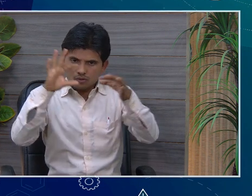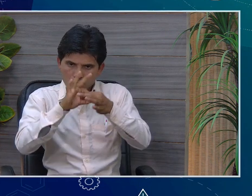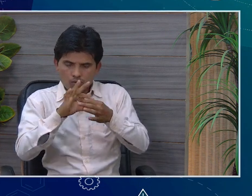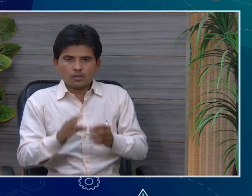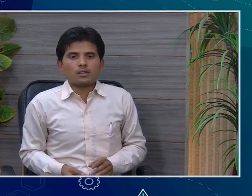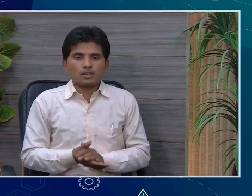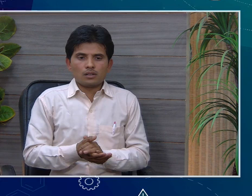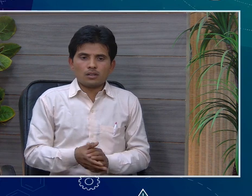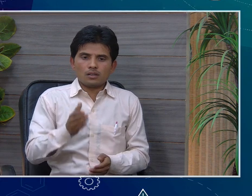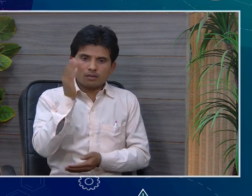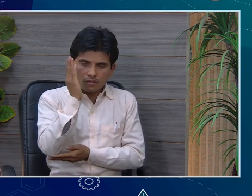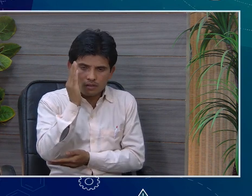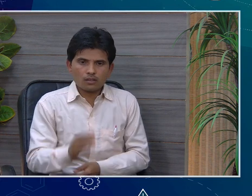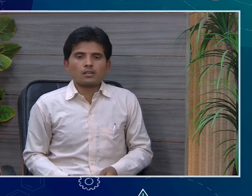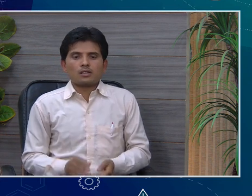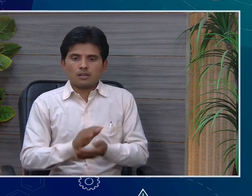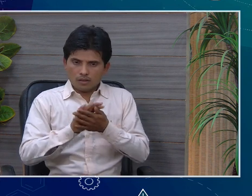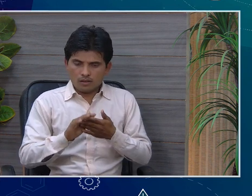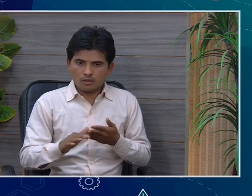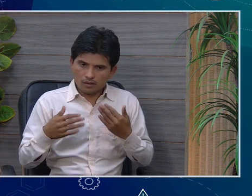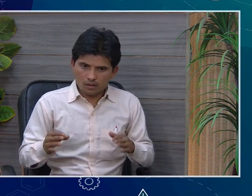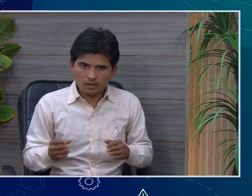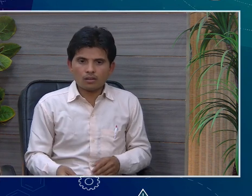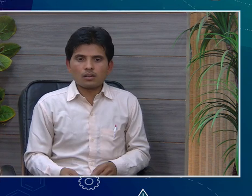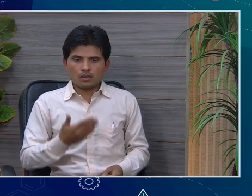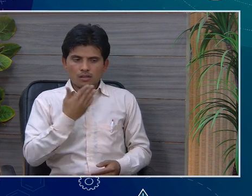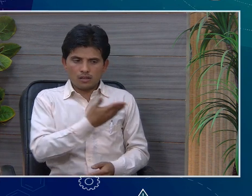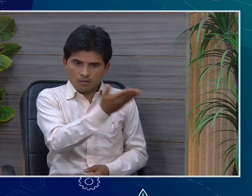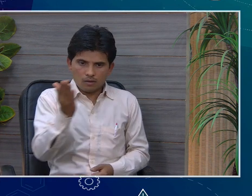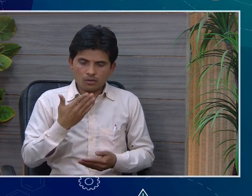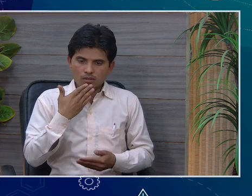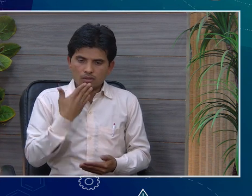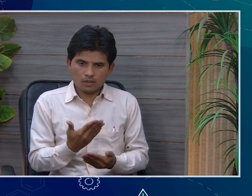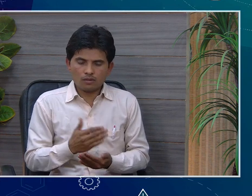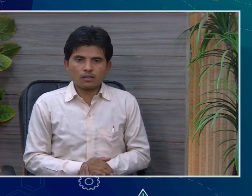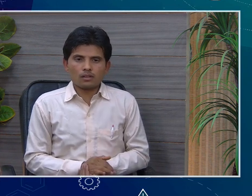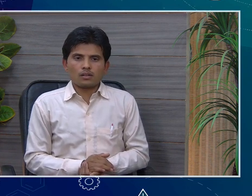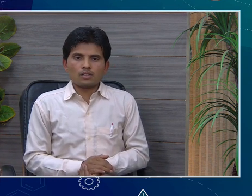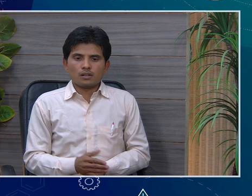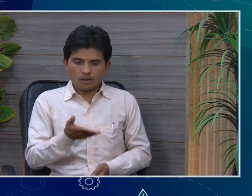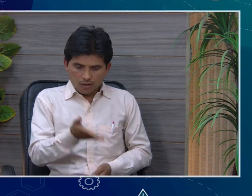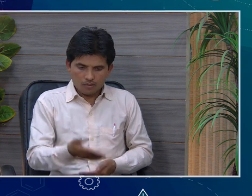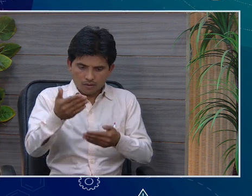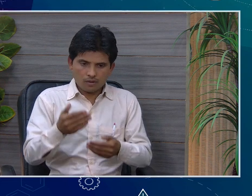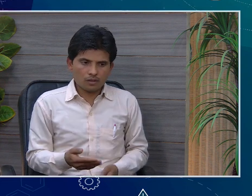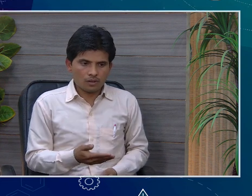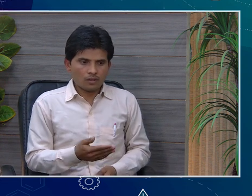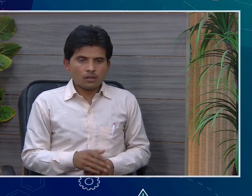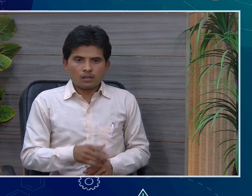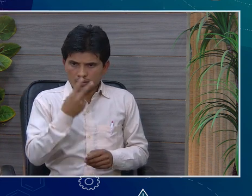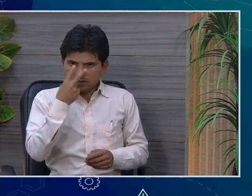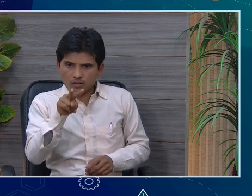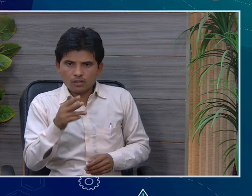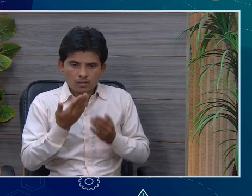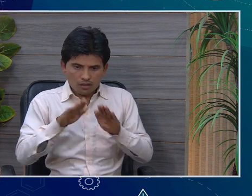तो हमें यह सचिन यहीं पर समाप्त करना होगा लेकिन उससे पहले हम आपको बहुत धन्यवाद करते हैं कि आप हमारे स्टूडियो आए और आपने हमारे सभी देखने